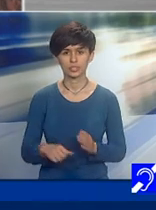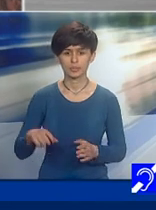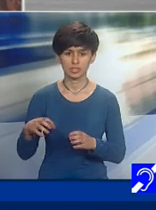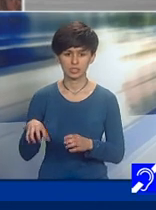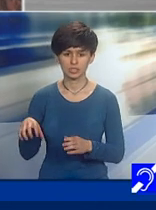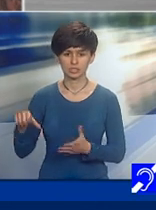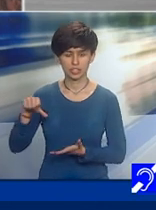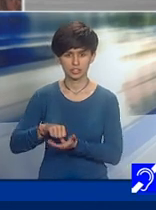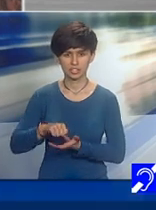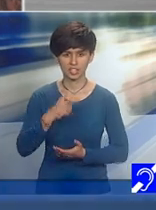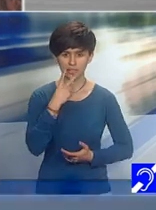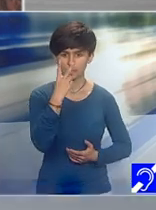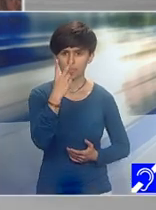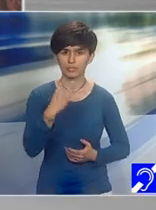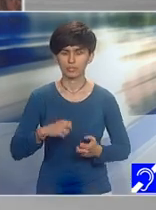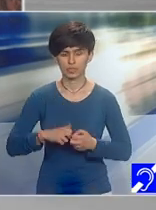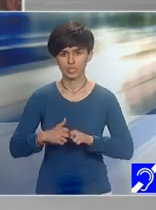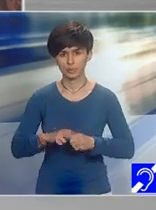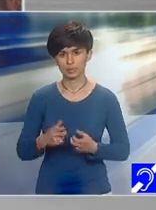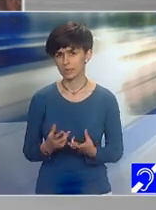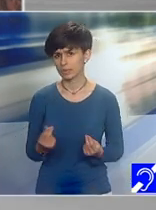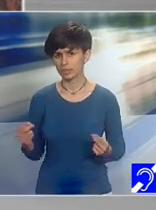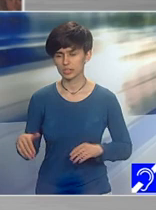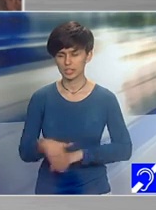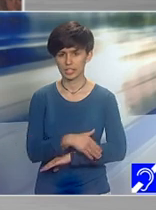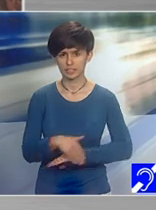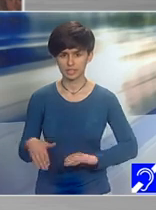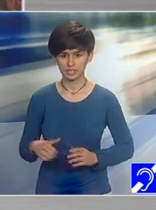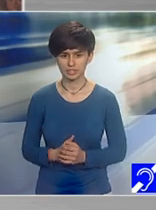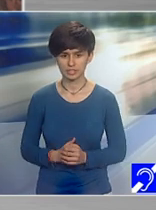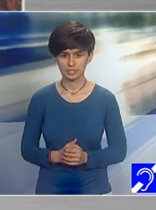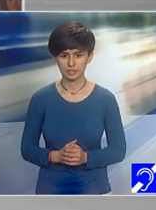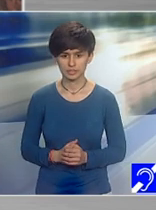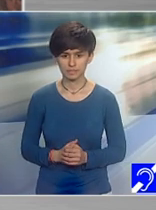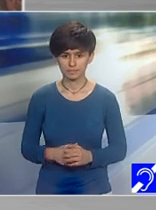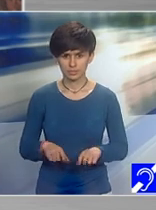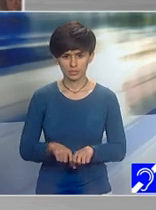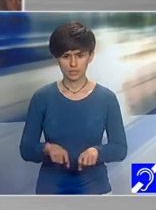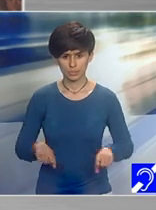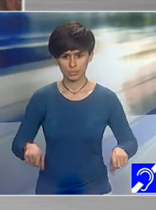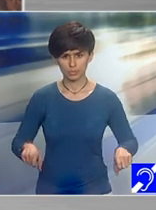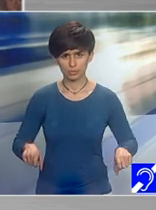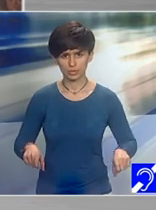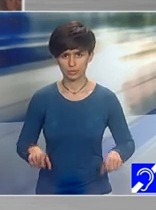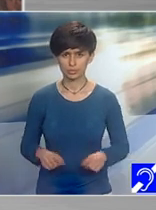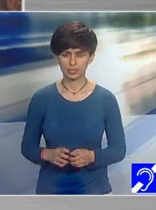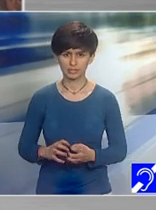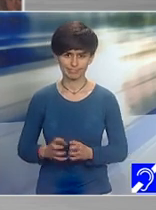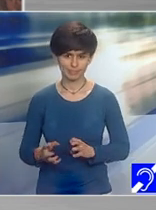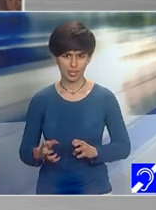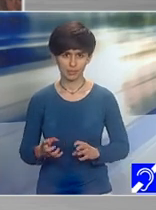nenumărate probleme la străzi, bordurile sunt crăpate, nu cred că primăria nu cunoaște această